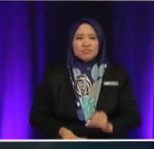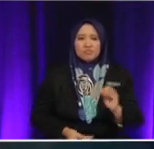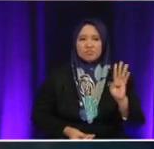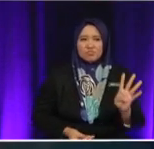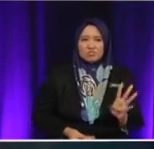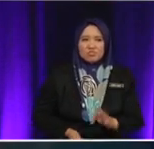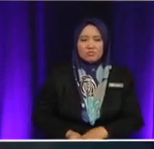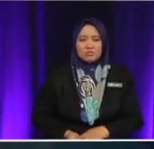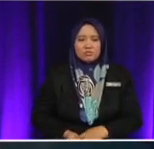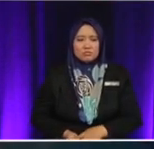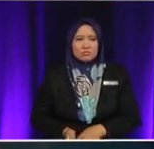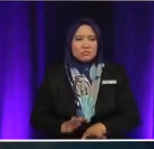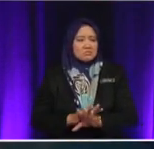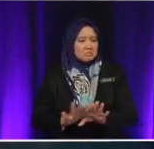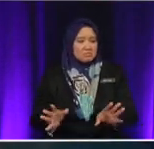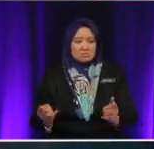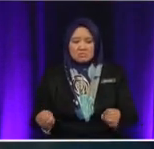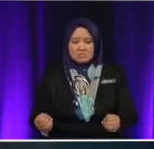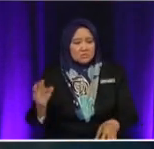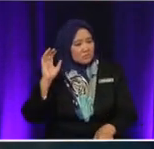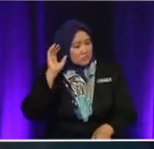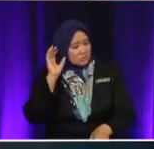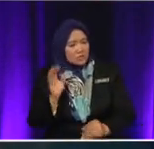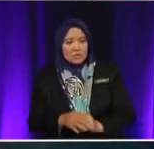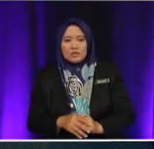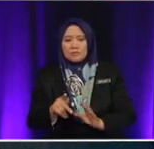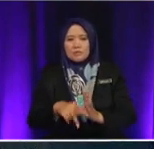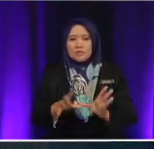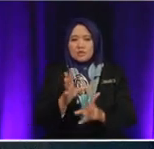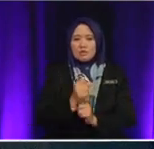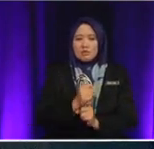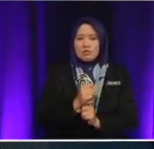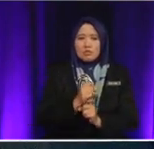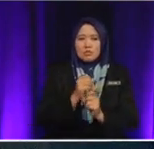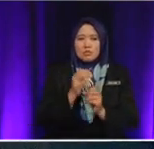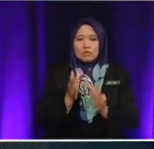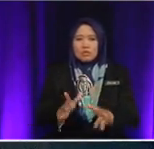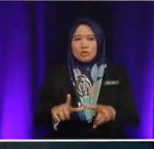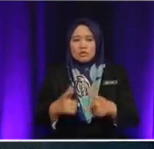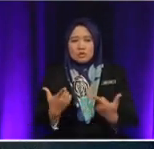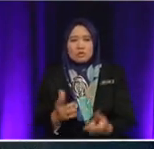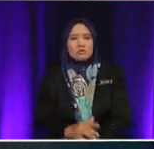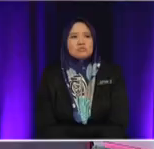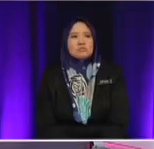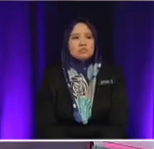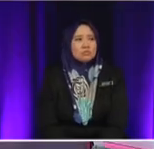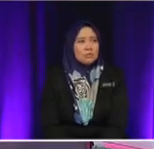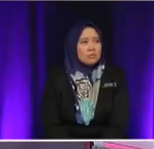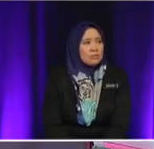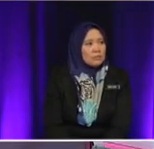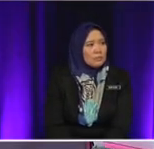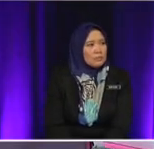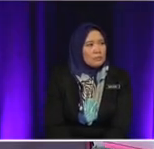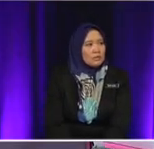kan. Tak nak dengar pendapat orang lain. Apa nak jadi? Okey, ada lagi ya, Zulaika? Ada lagi? Dah. Okey. Yang